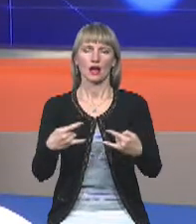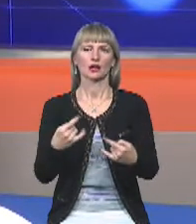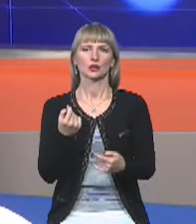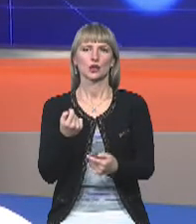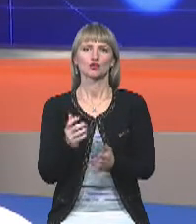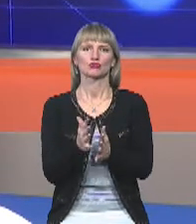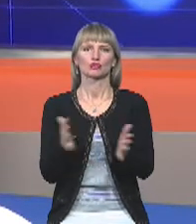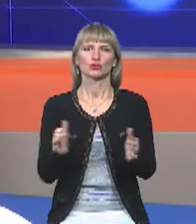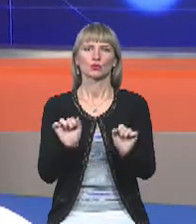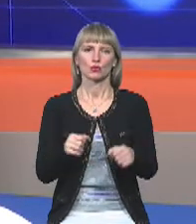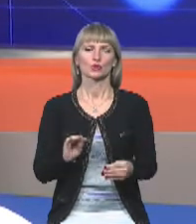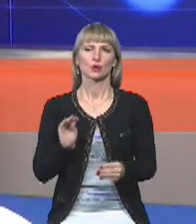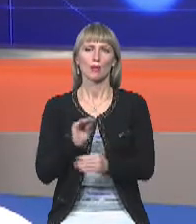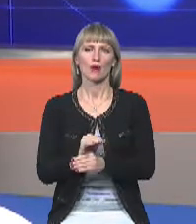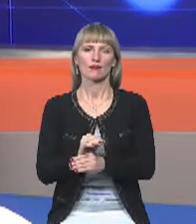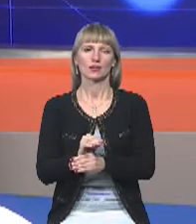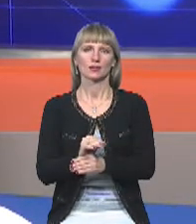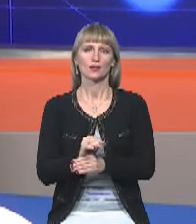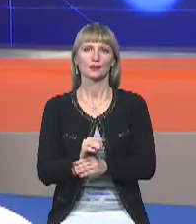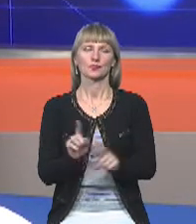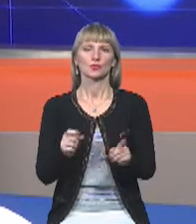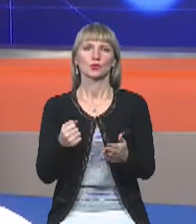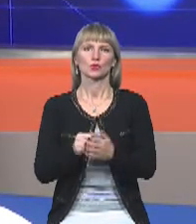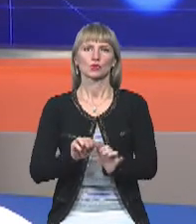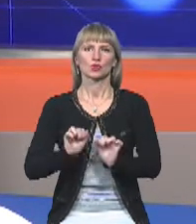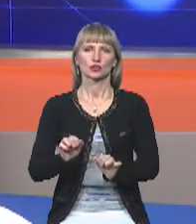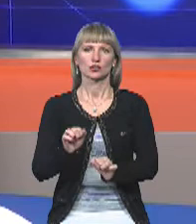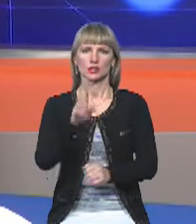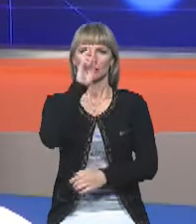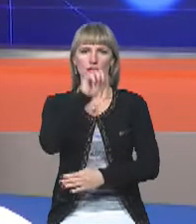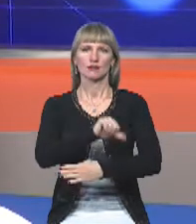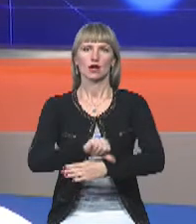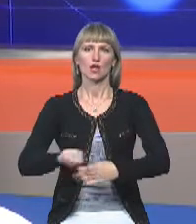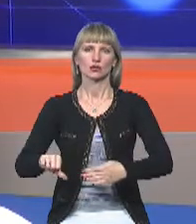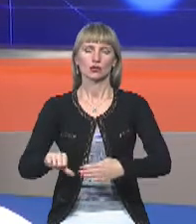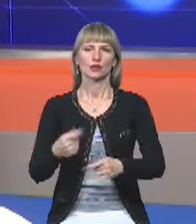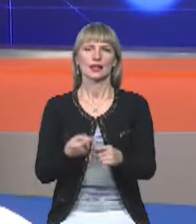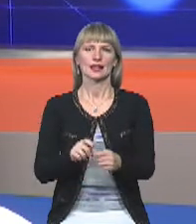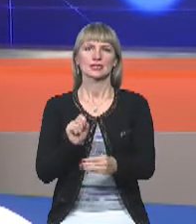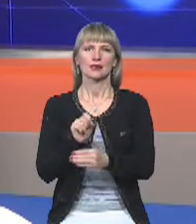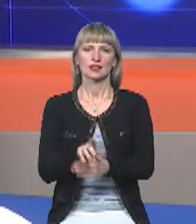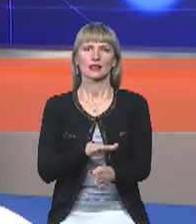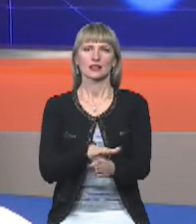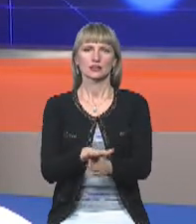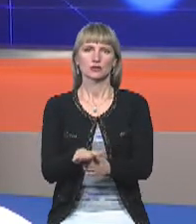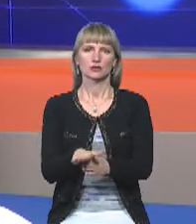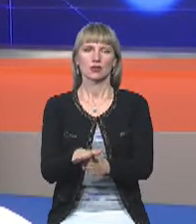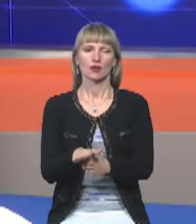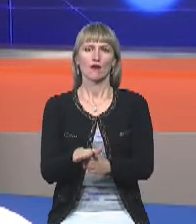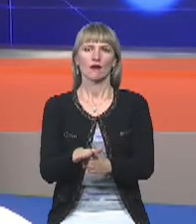Трошки ширше, можливо, додати, що щодо охорони державного кордону, ці завдання здійснюються в